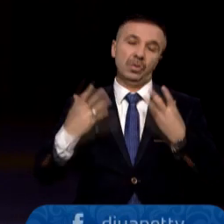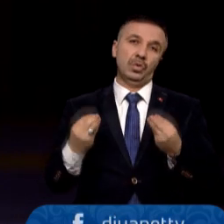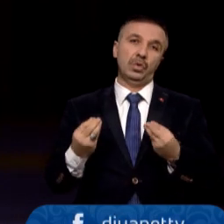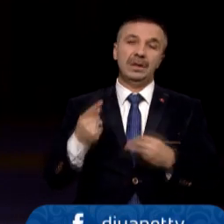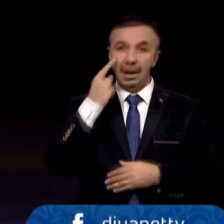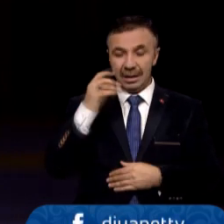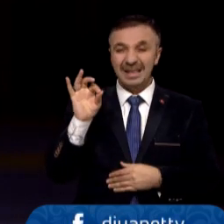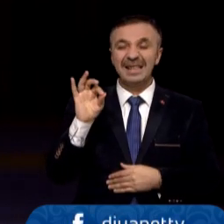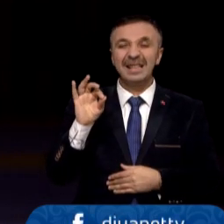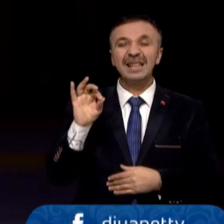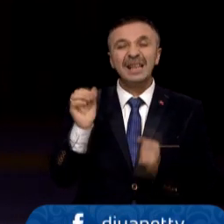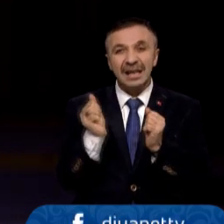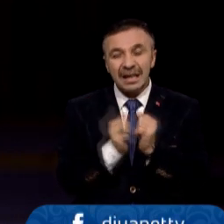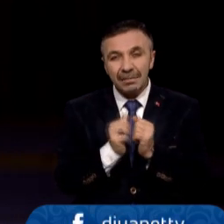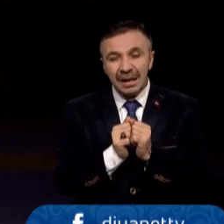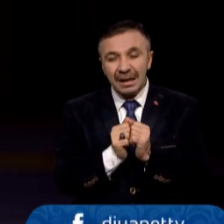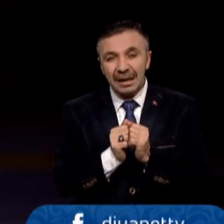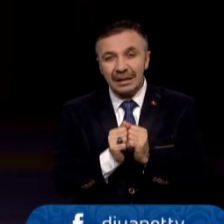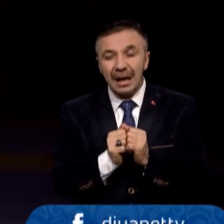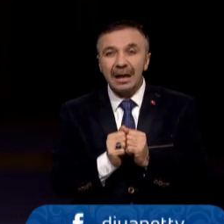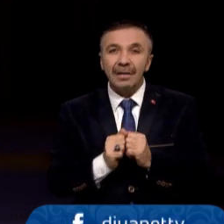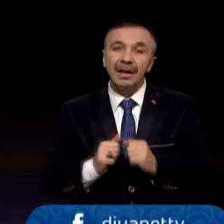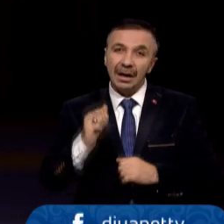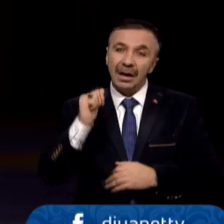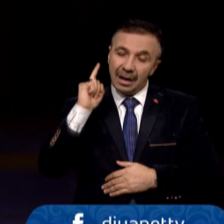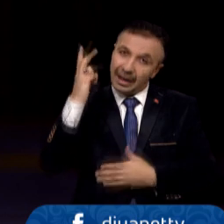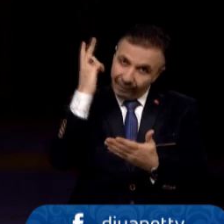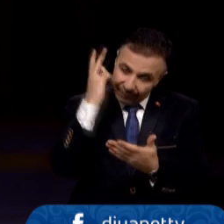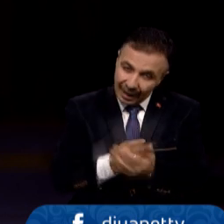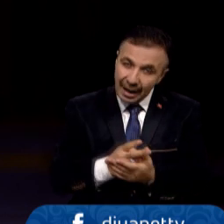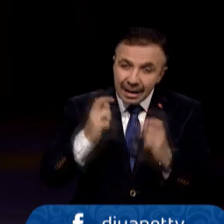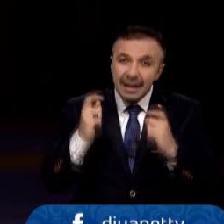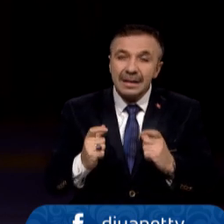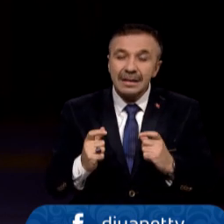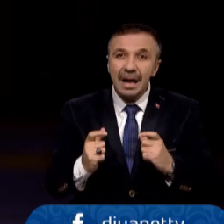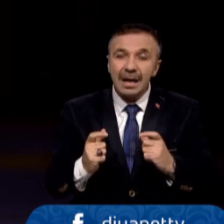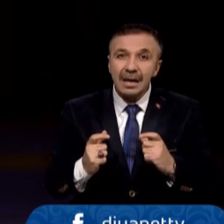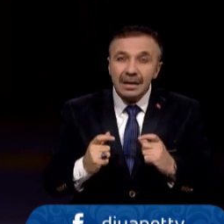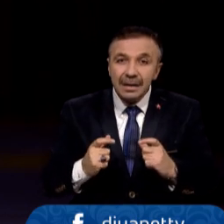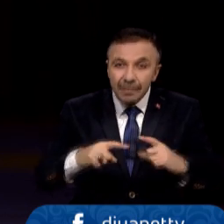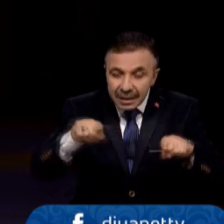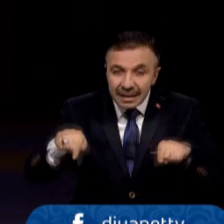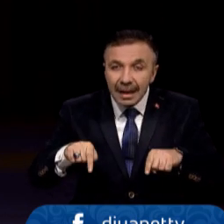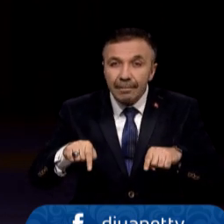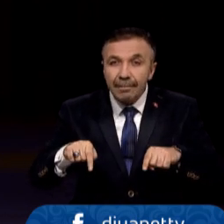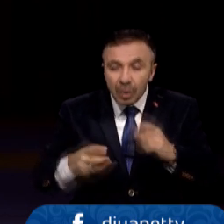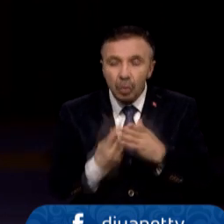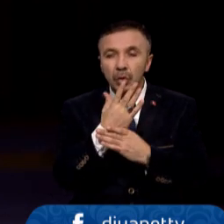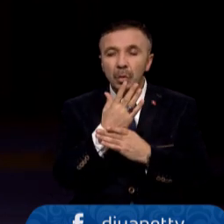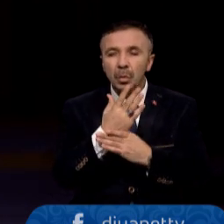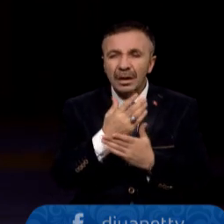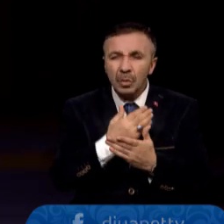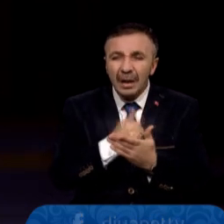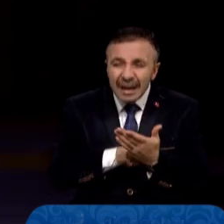olsun Beyt'ül mal ile beraber Divan teşkilatını Kurdu Bu devletten kim ne kadar maaş alacak